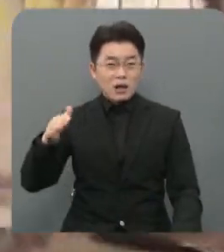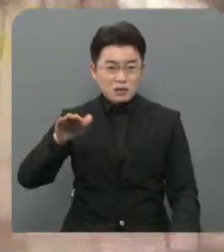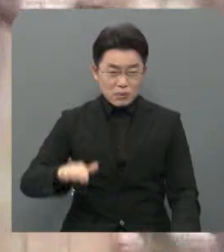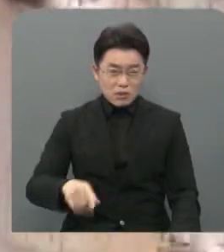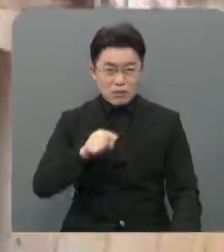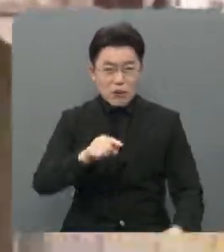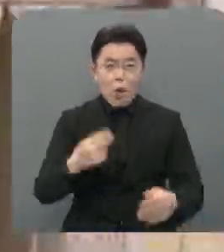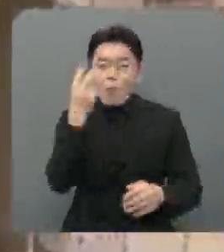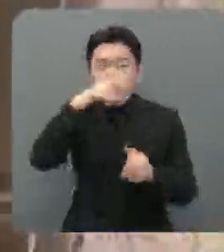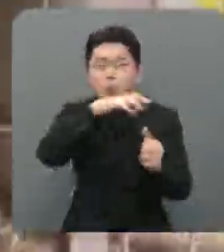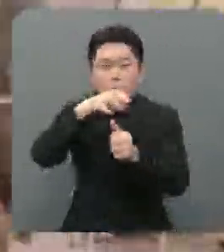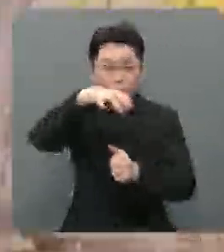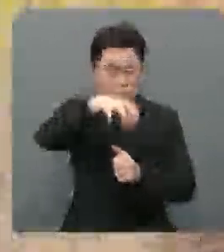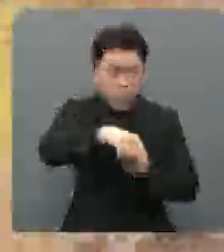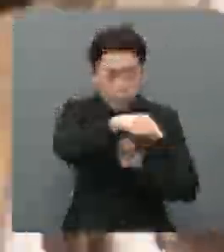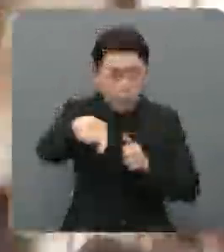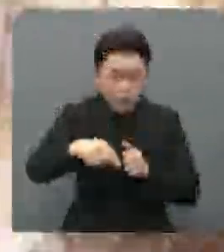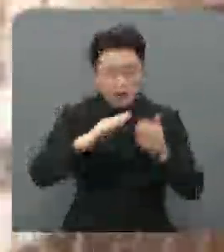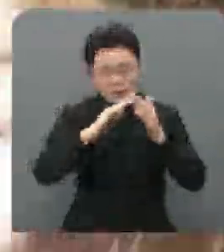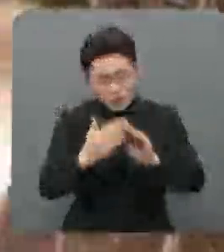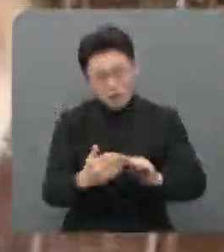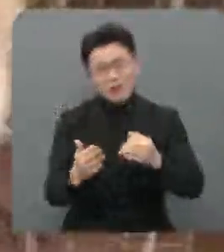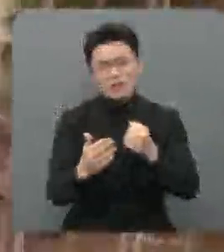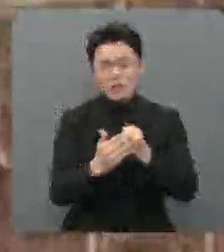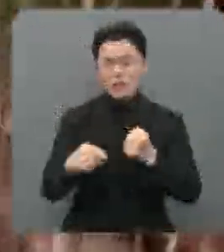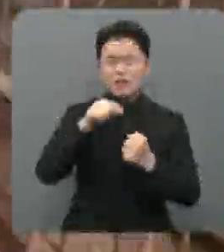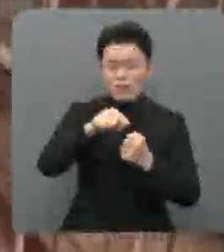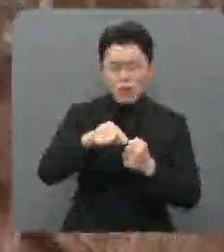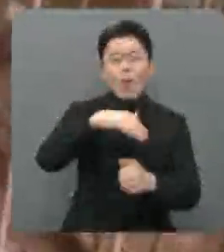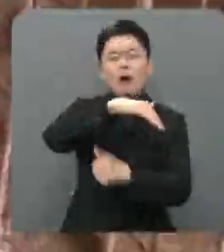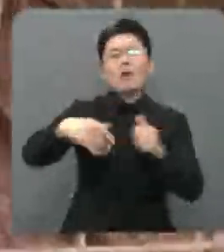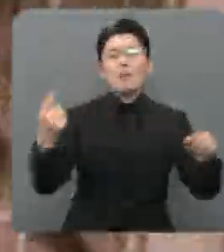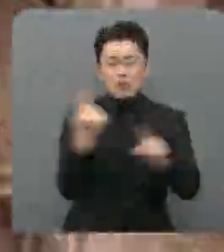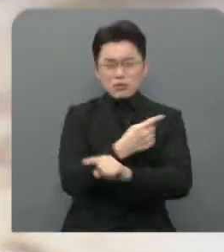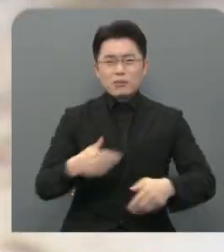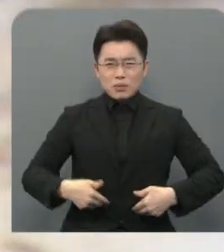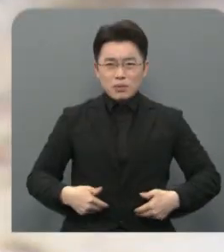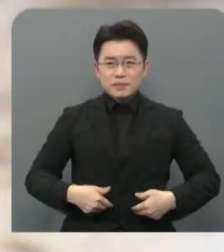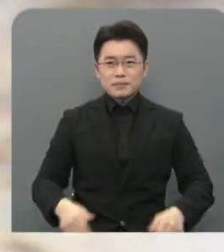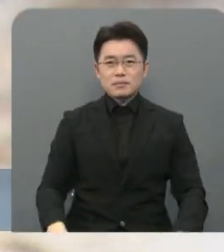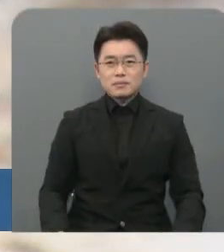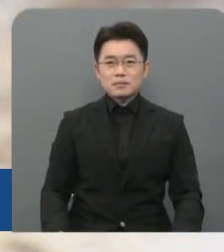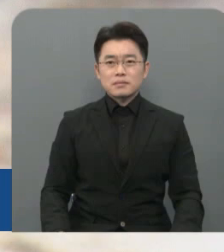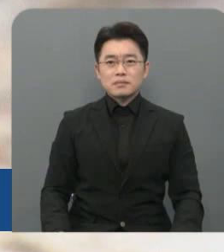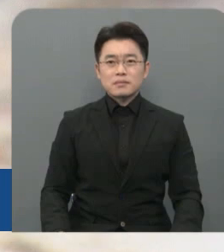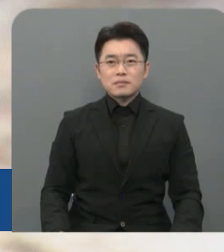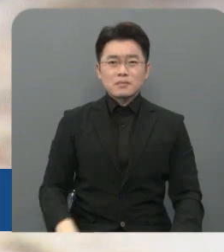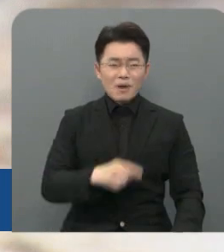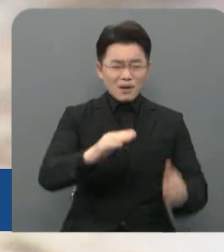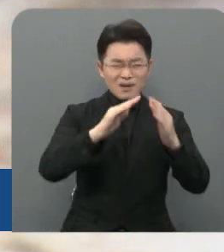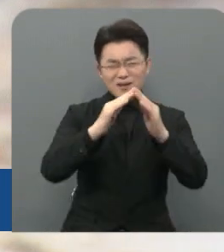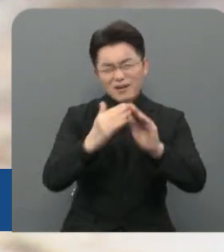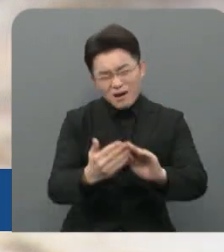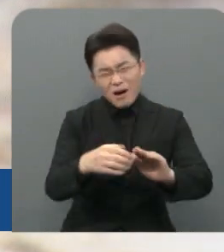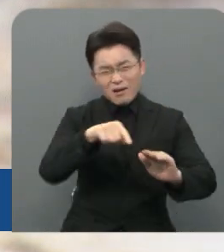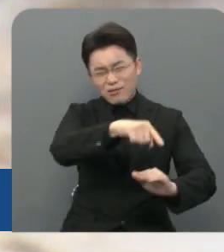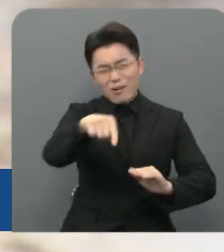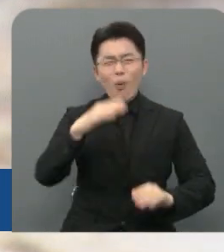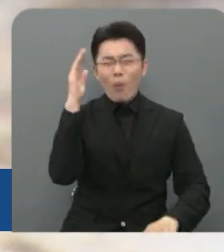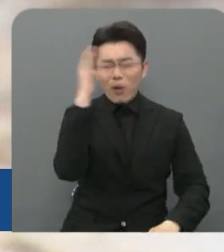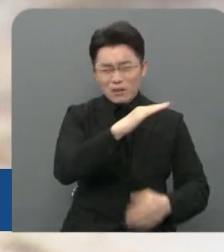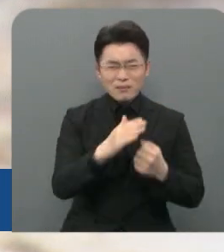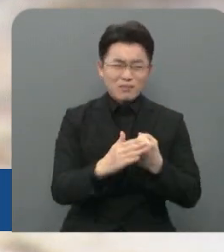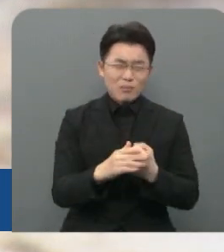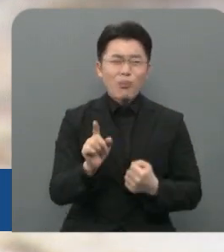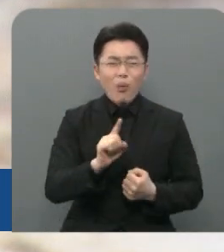열악한 보호소 환경 개선이 먼저라고 동물보호단체들은 지적합니다. 환경이 좋지 못하다 보니까 좀